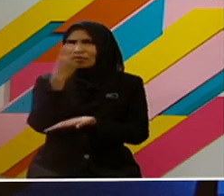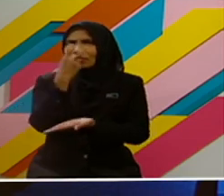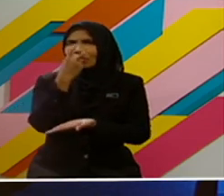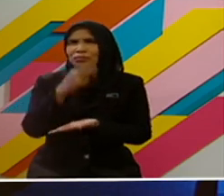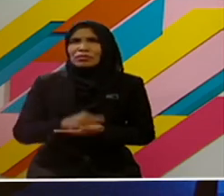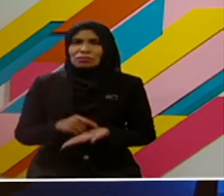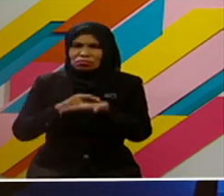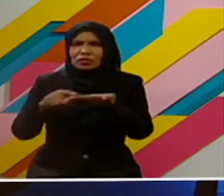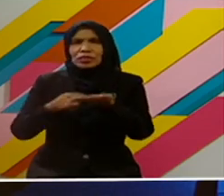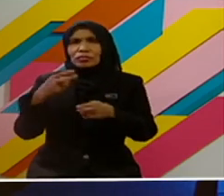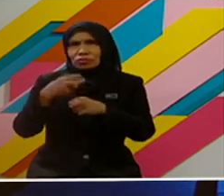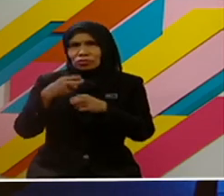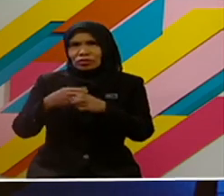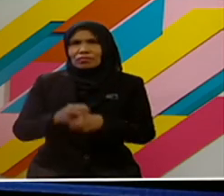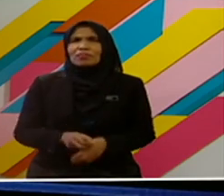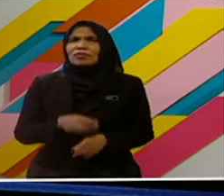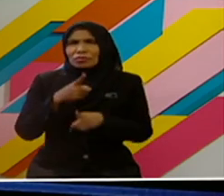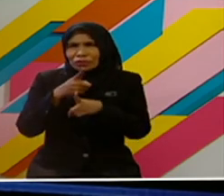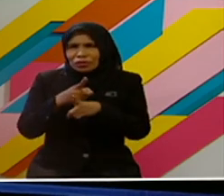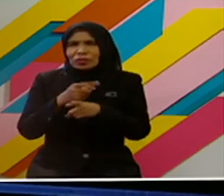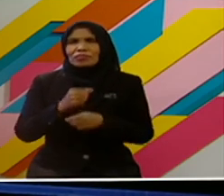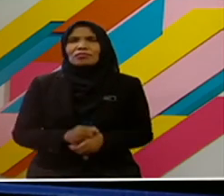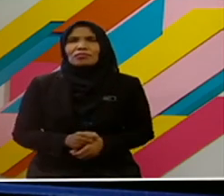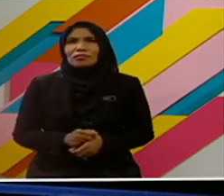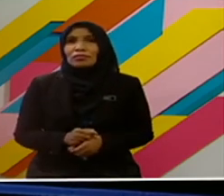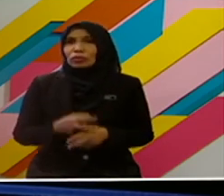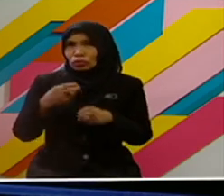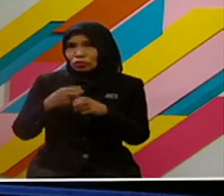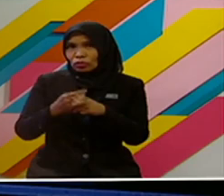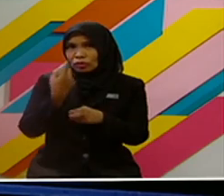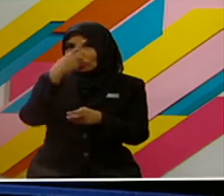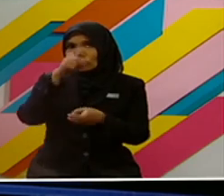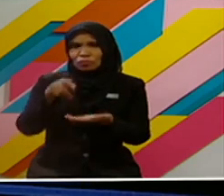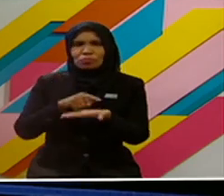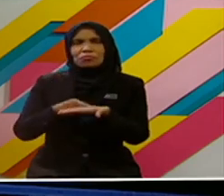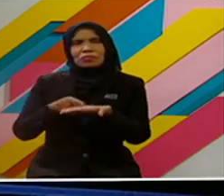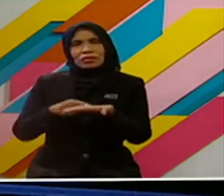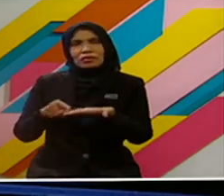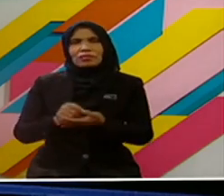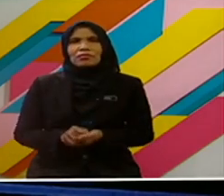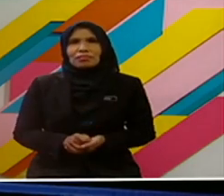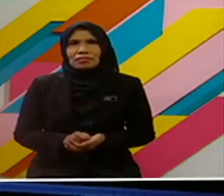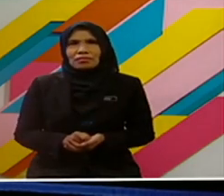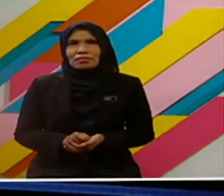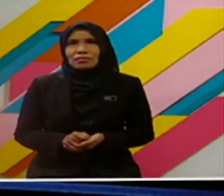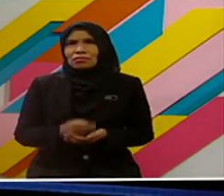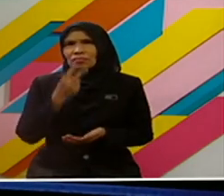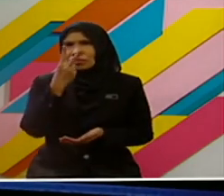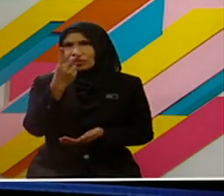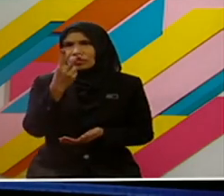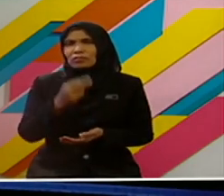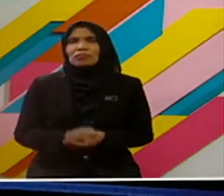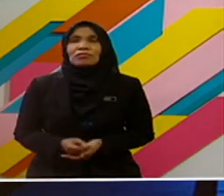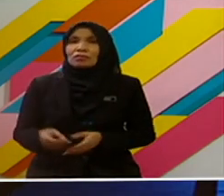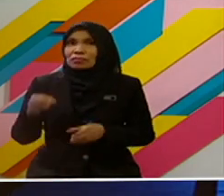ni. Betul tu Cikgu Ira. Saya pun suka nak membaca nota ni. Apatah lagi nak melihat dalam cahaya yang kurang terang